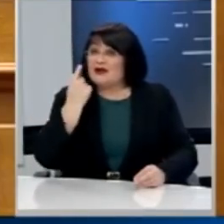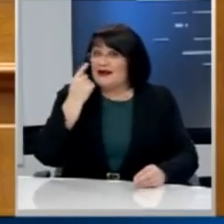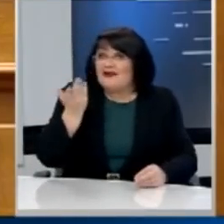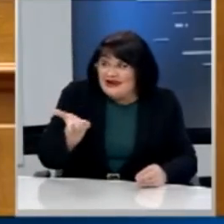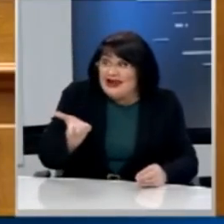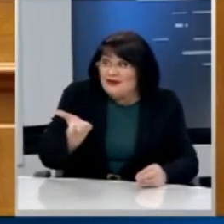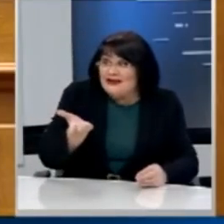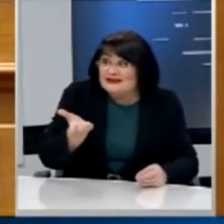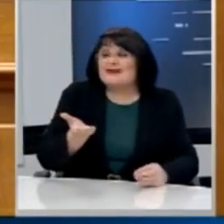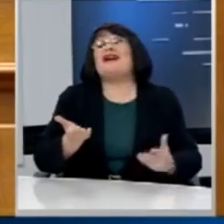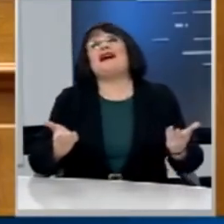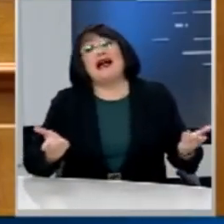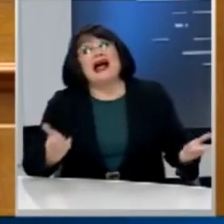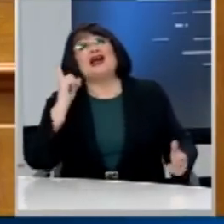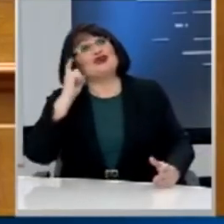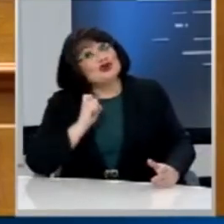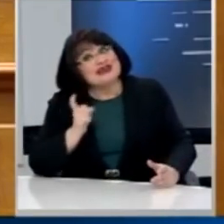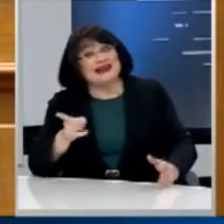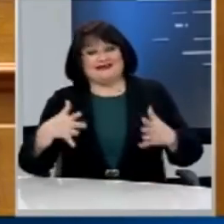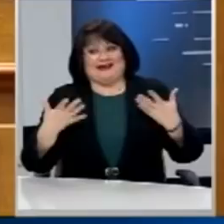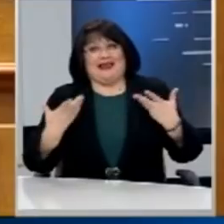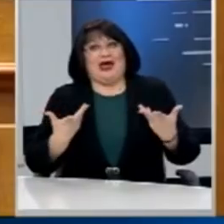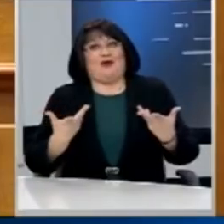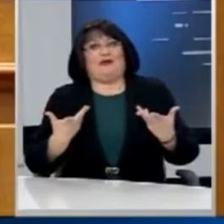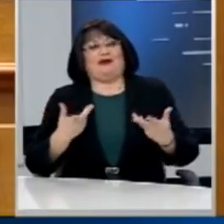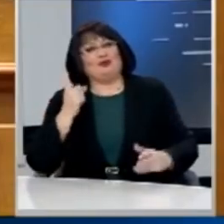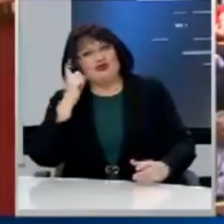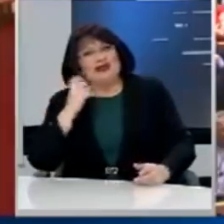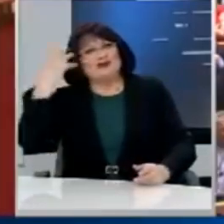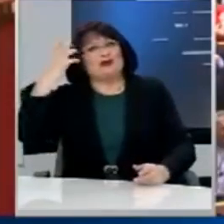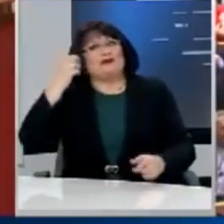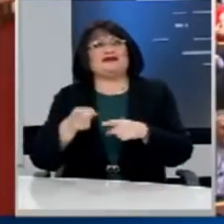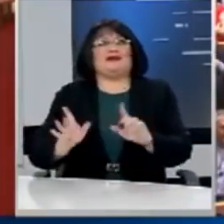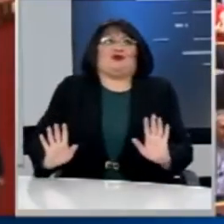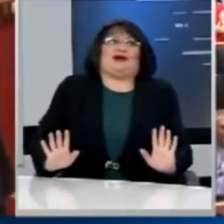Είδατε? Ναι. Το ξέρετε, βλέπω. Χαίρομαι.